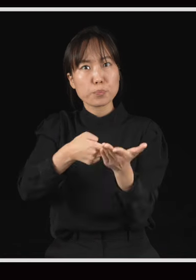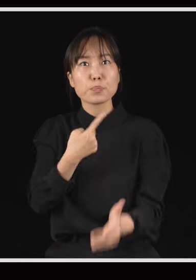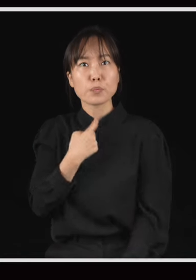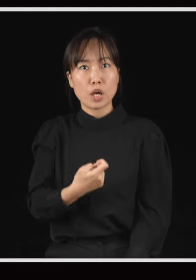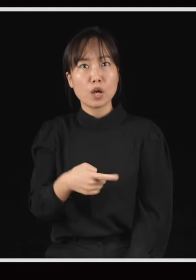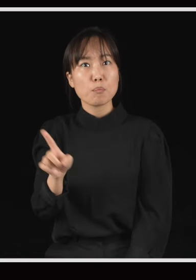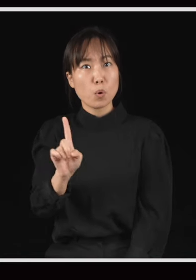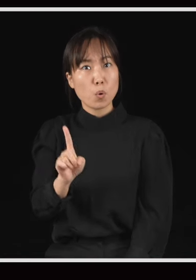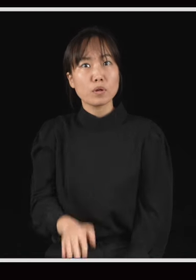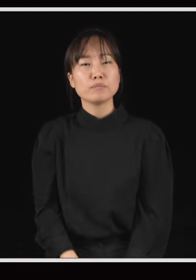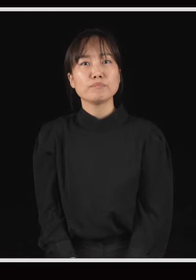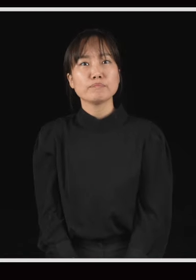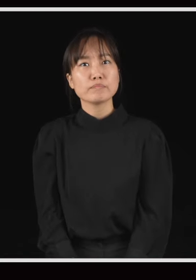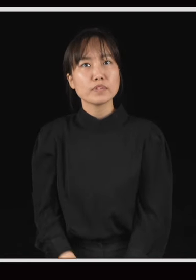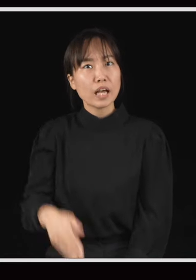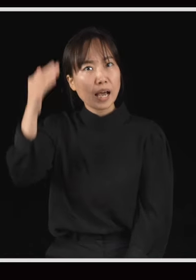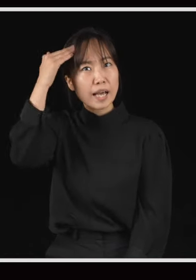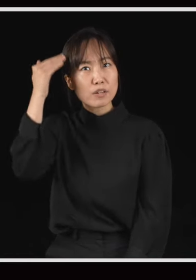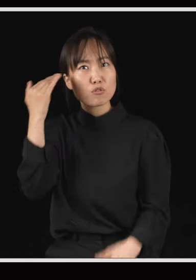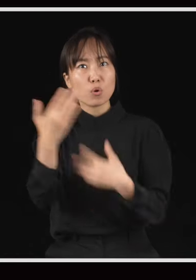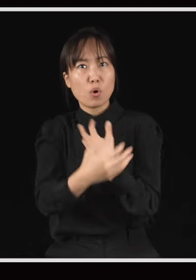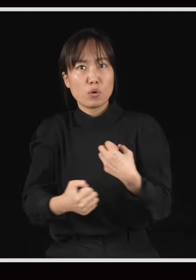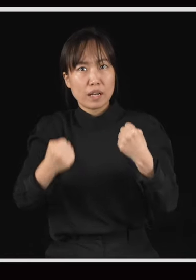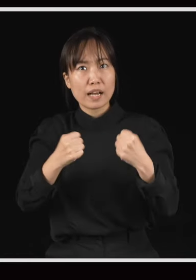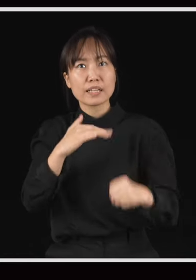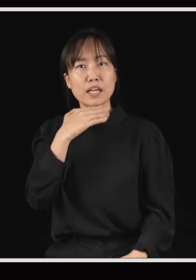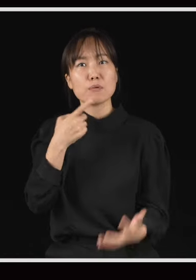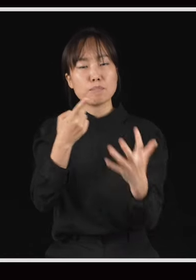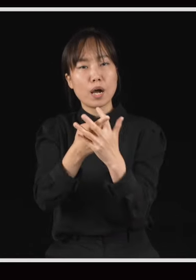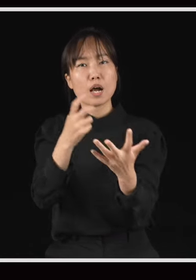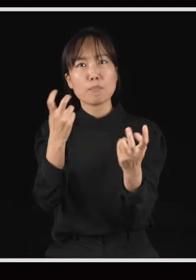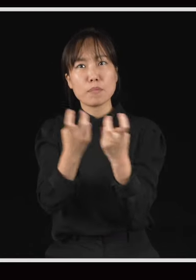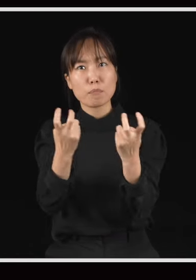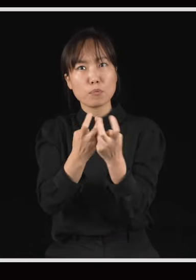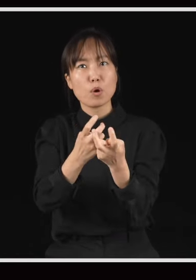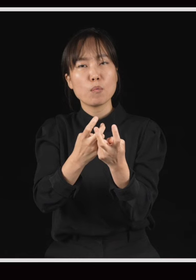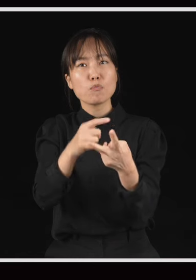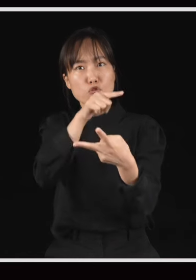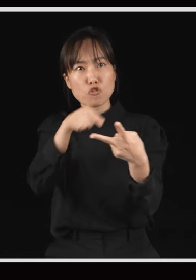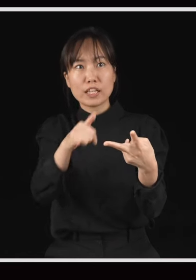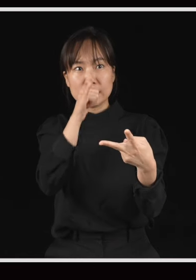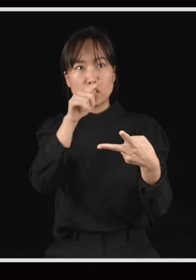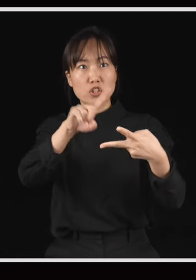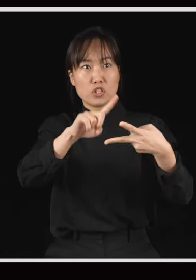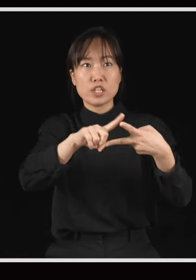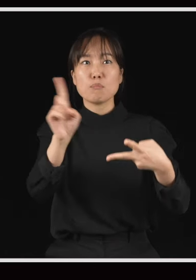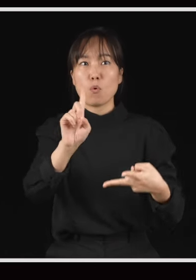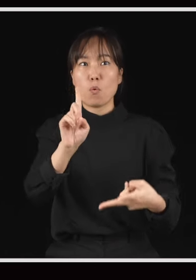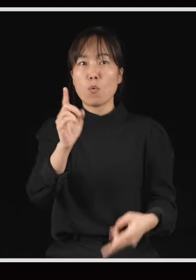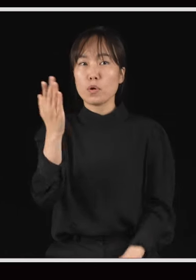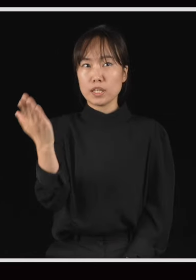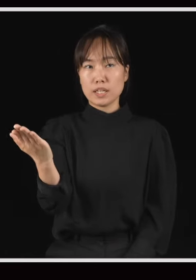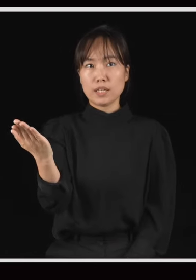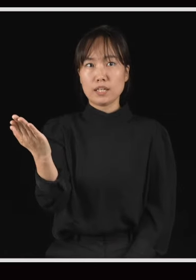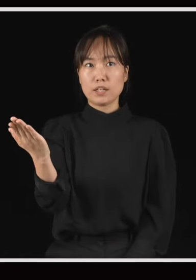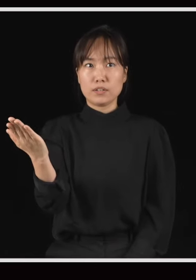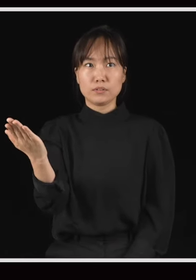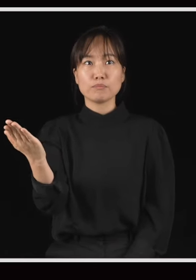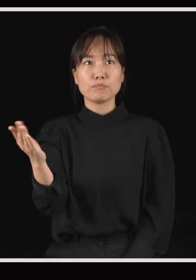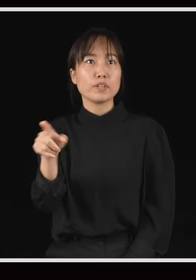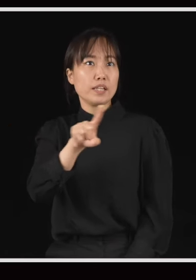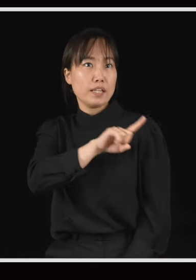나온 기사에도 그런 얘기를 하고 있습니다. 근데 우리나라에서 건강 수명을 보는 방식이 두 가지가 있습니다. 첫 번째 방식은 제가 지금 여기서